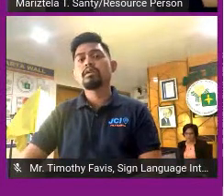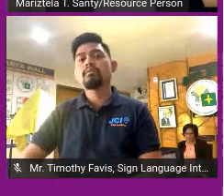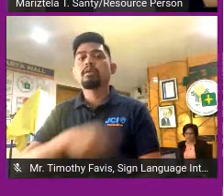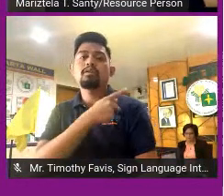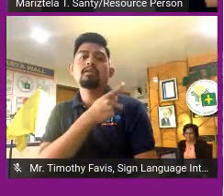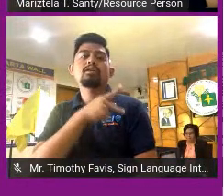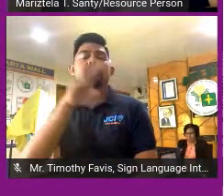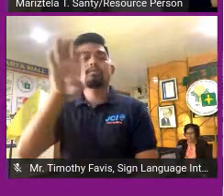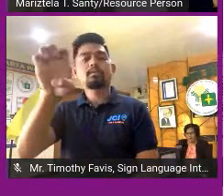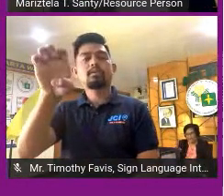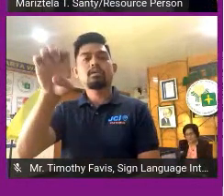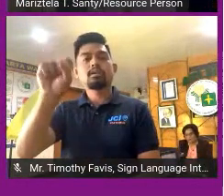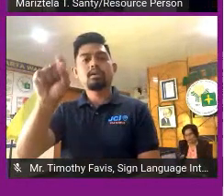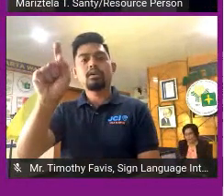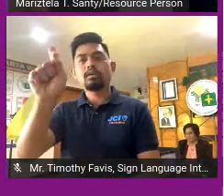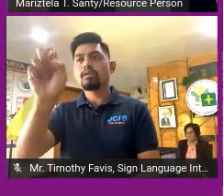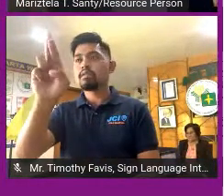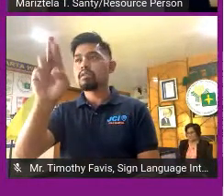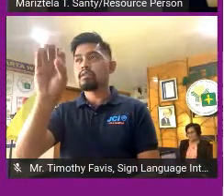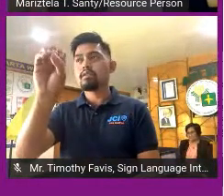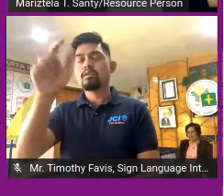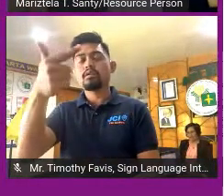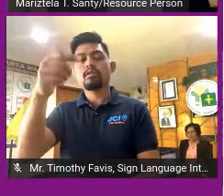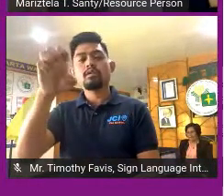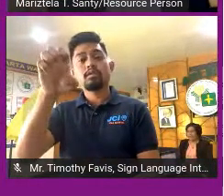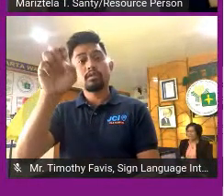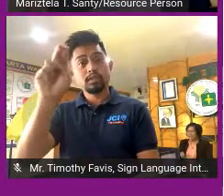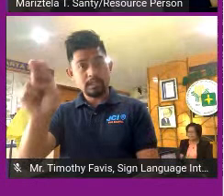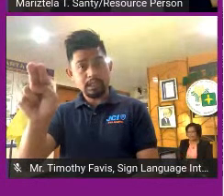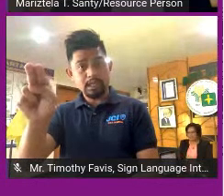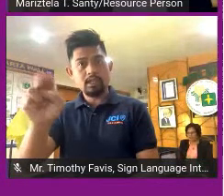progesterone as hormones. Ano po?